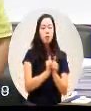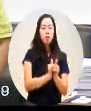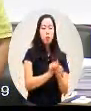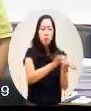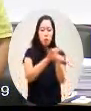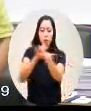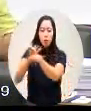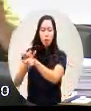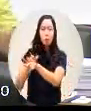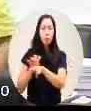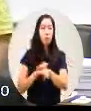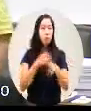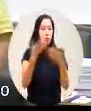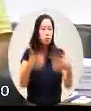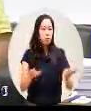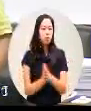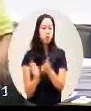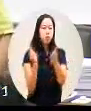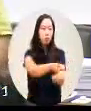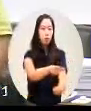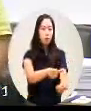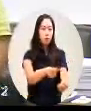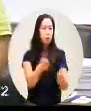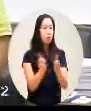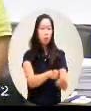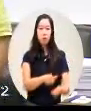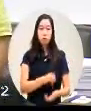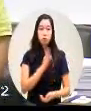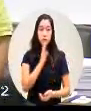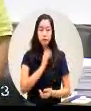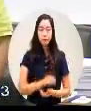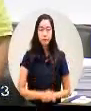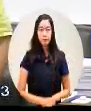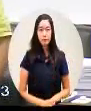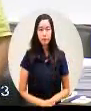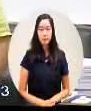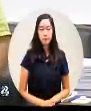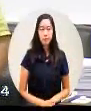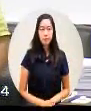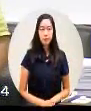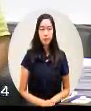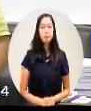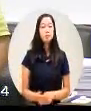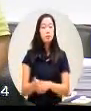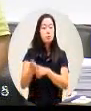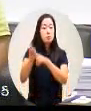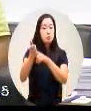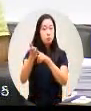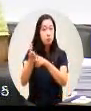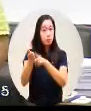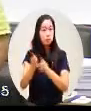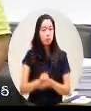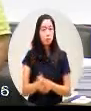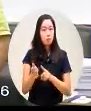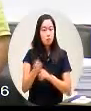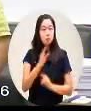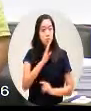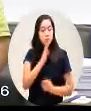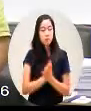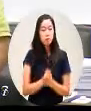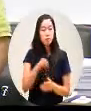对赢过你啦，绰绰有余啦。一是不是有机